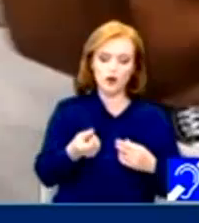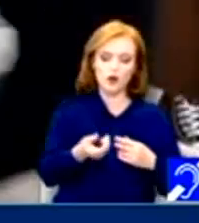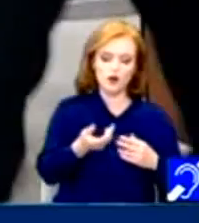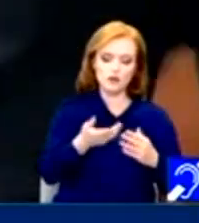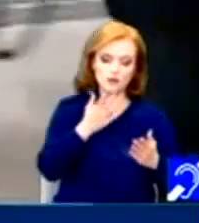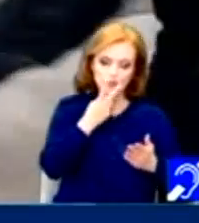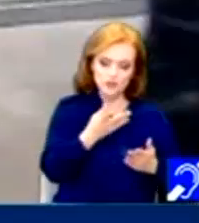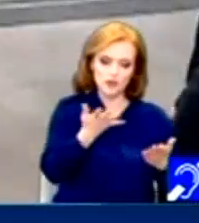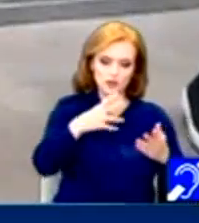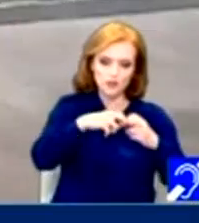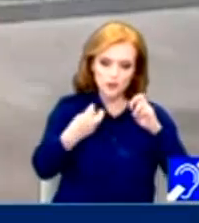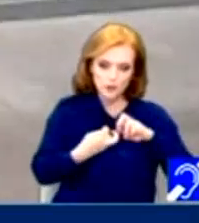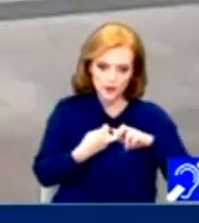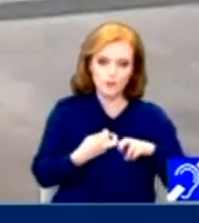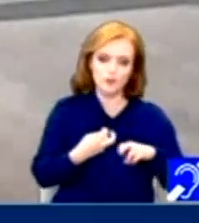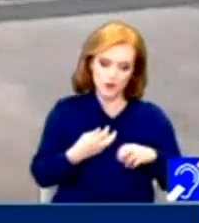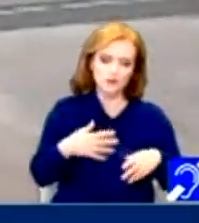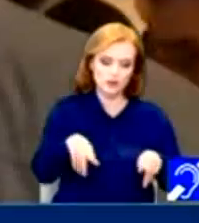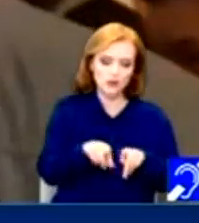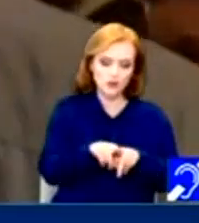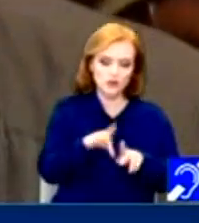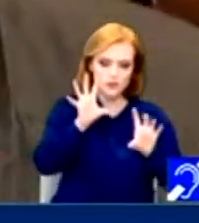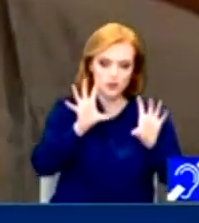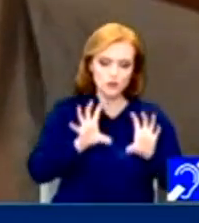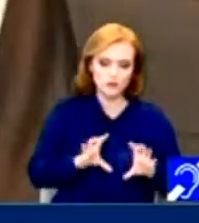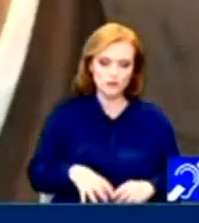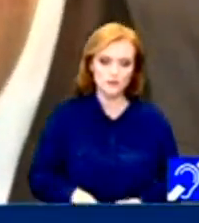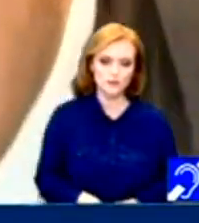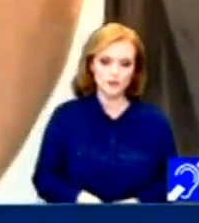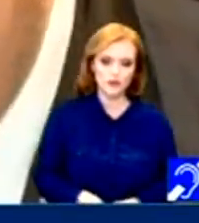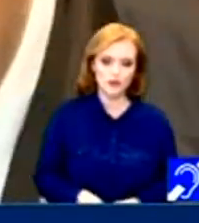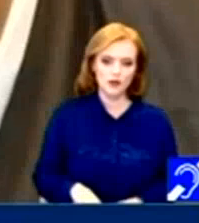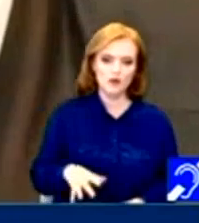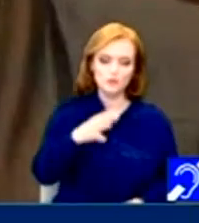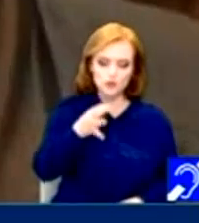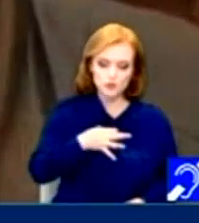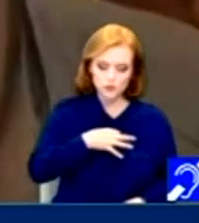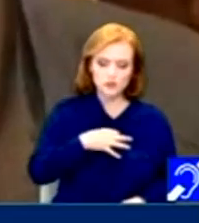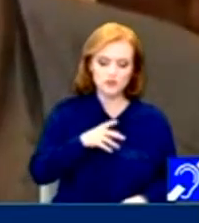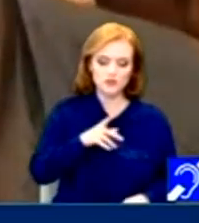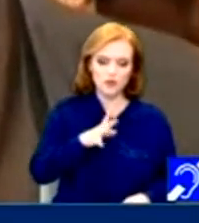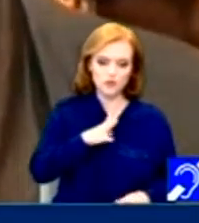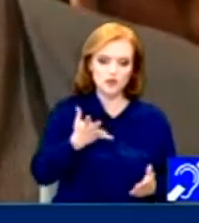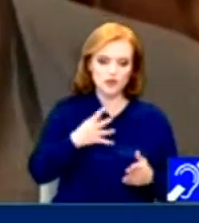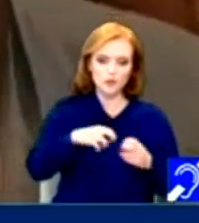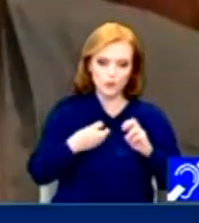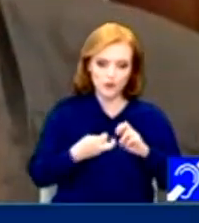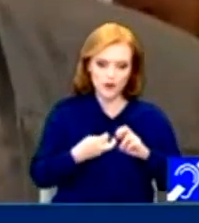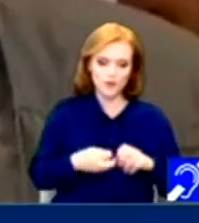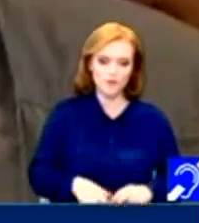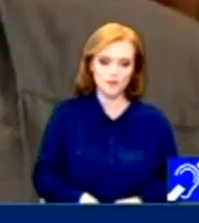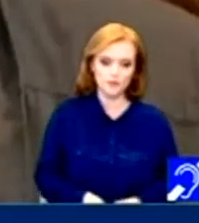fost și Gheorghe Flutur, președintele Consiliului Județean Suceava. Au spus că era ceva pe pistă, nu știu mai mult de atât, dar eu am primit